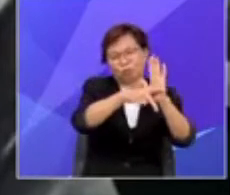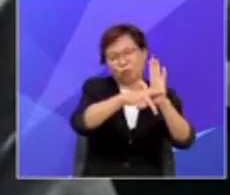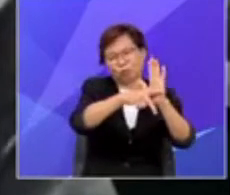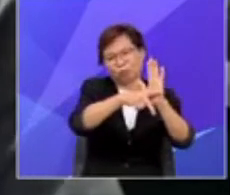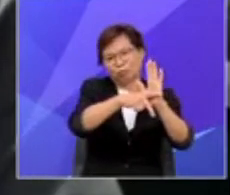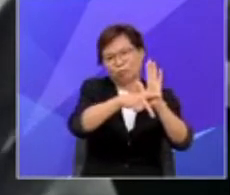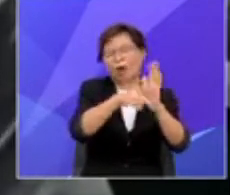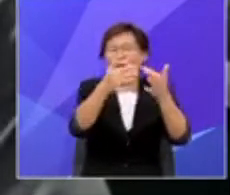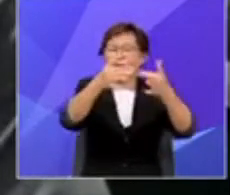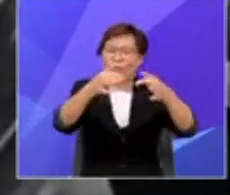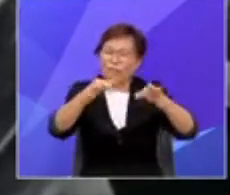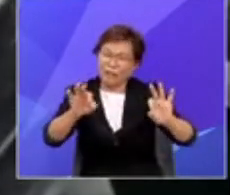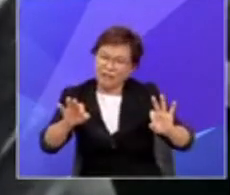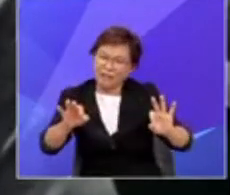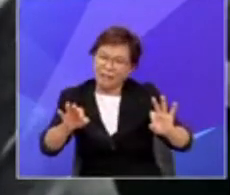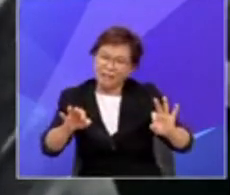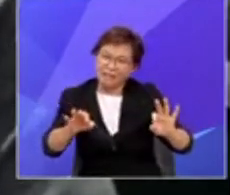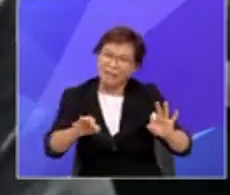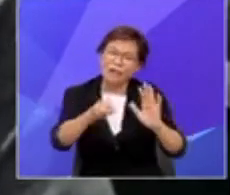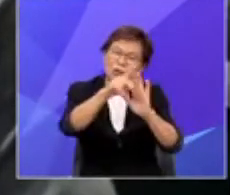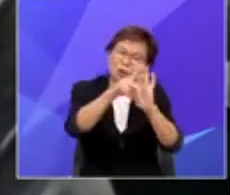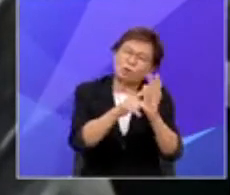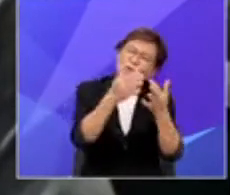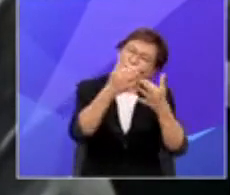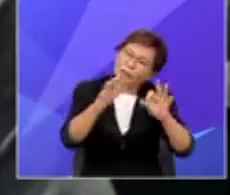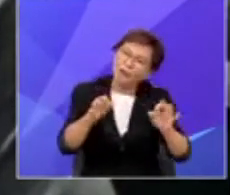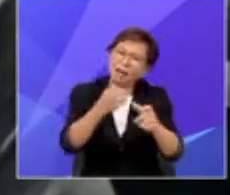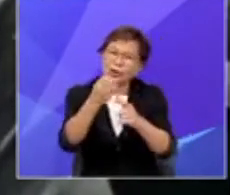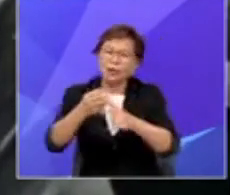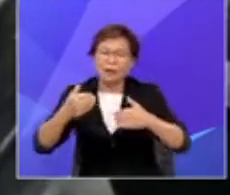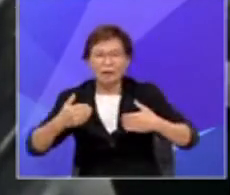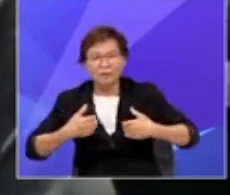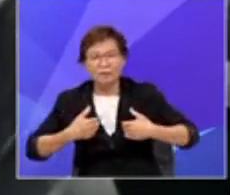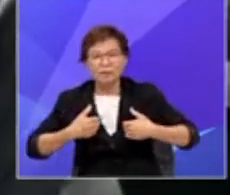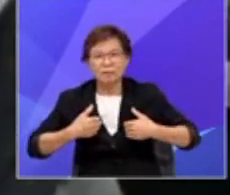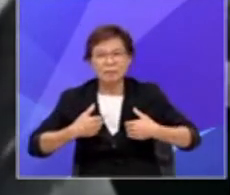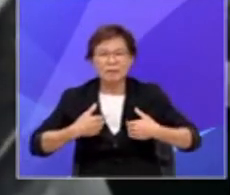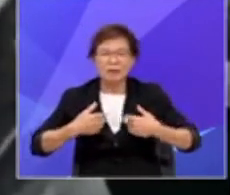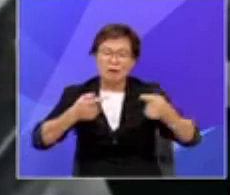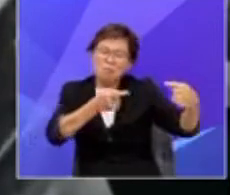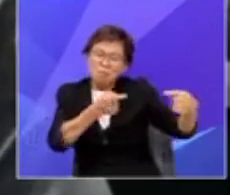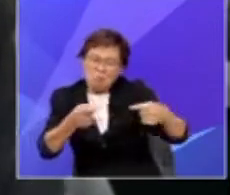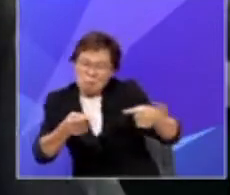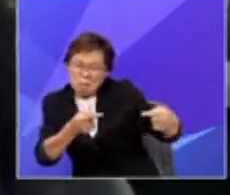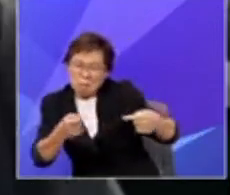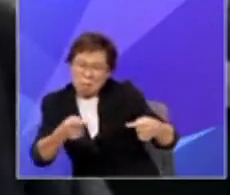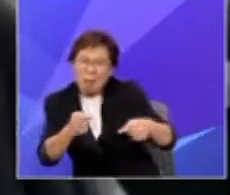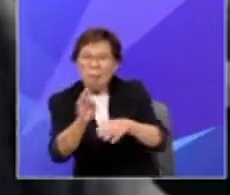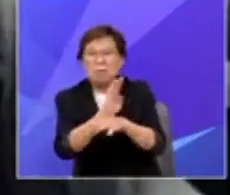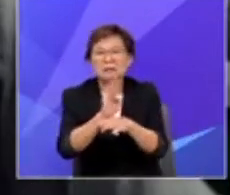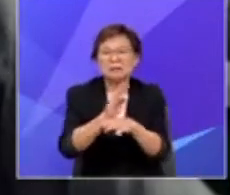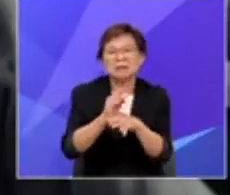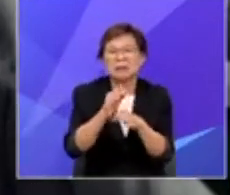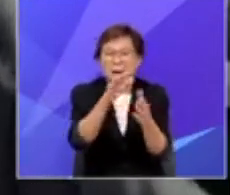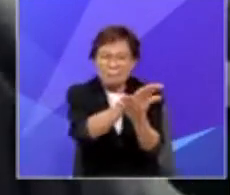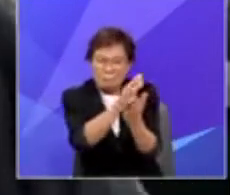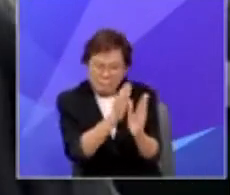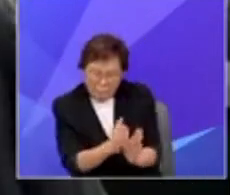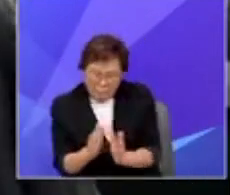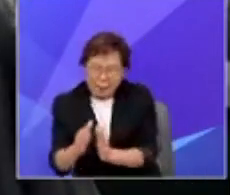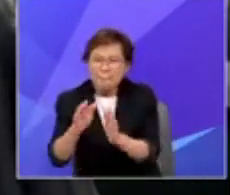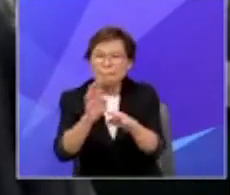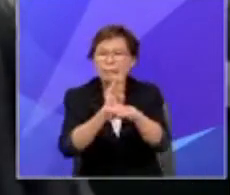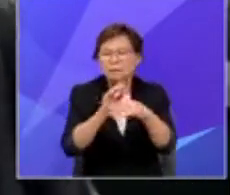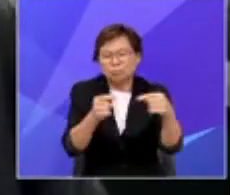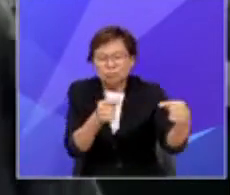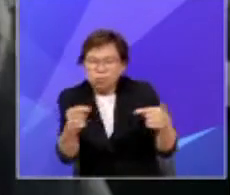yang percuma atau tidak ada atau ataupun kita kirimkan tandingan bisnis plan you plan business untuk